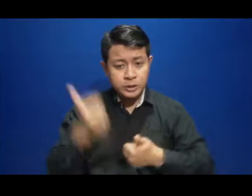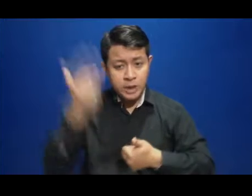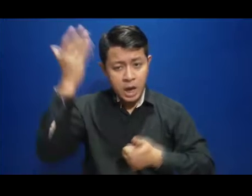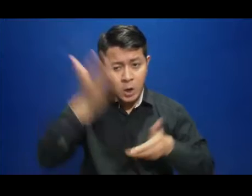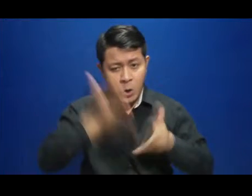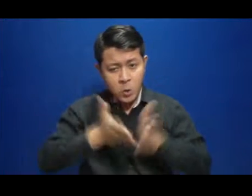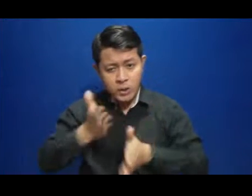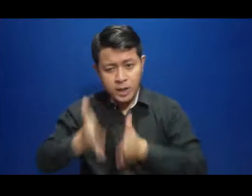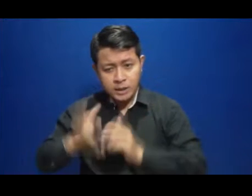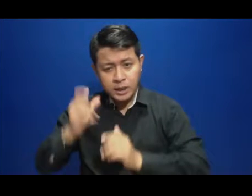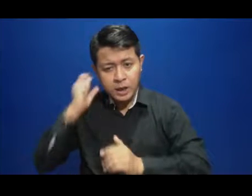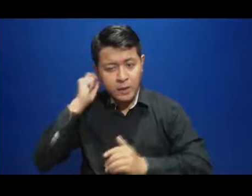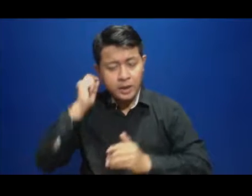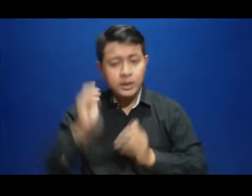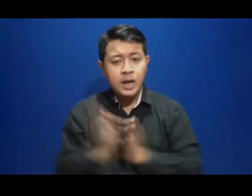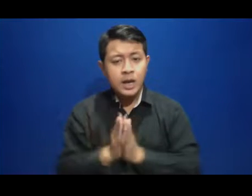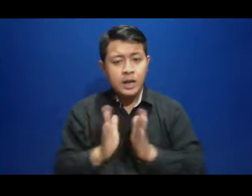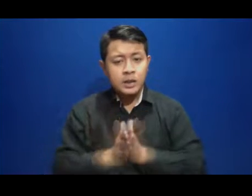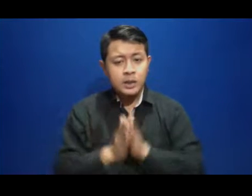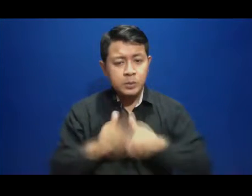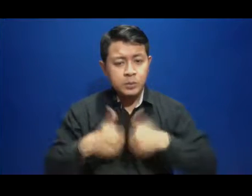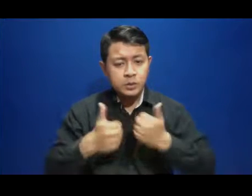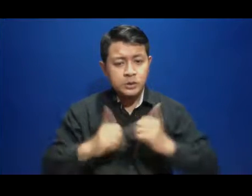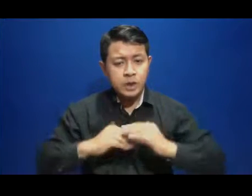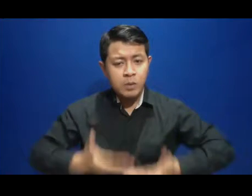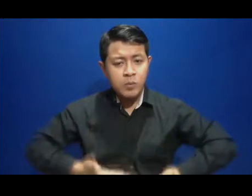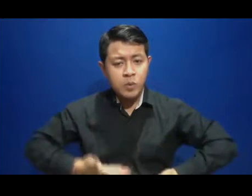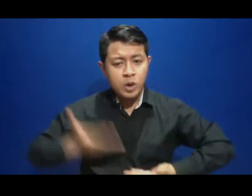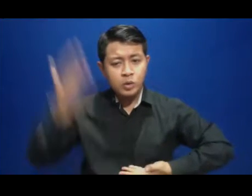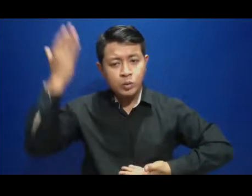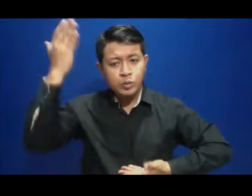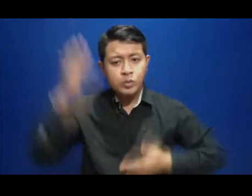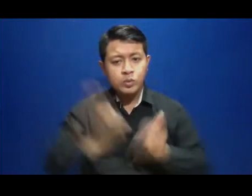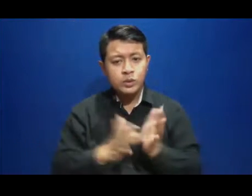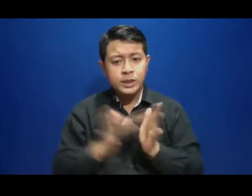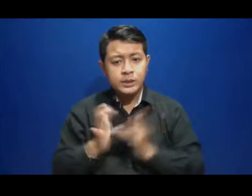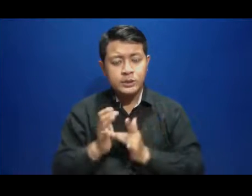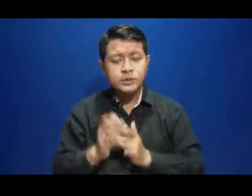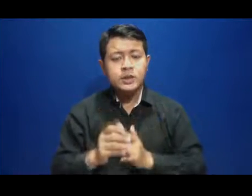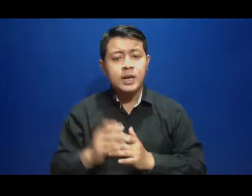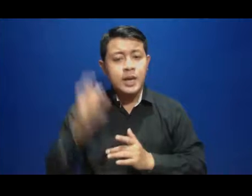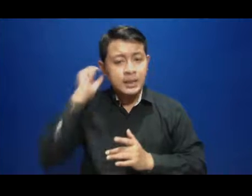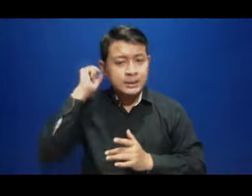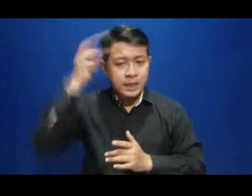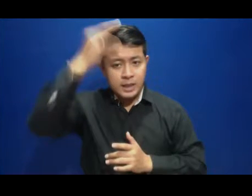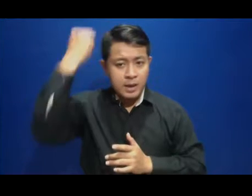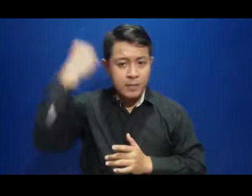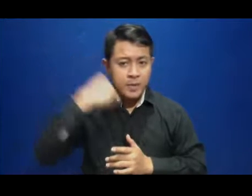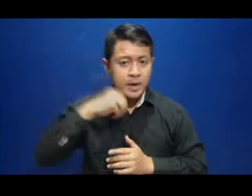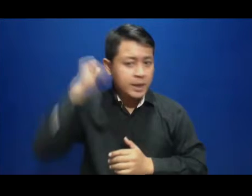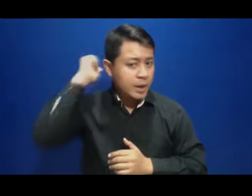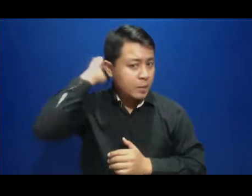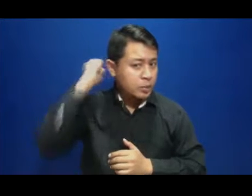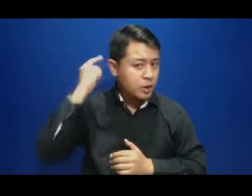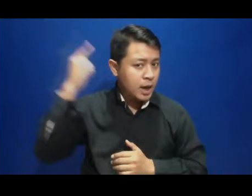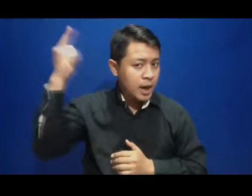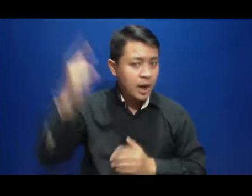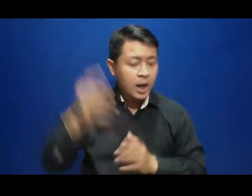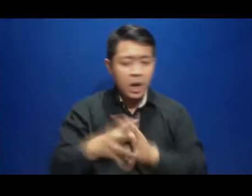di antara wanita, dan terpujilah buah tubuhmu Yesus. Santa Maria, Bunda